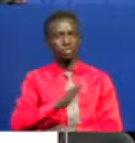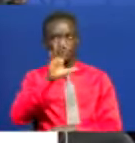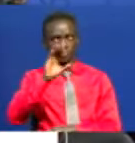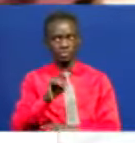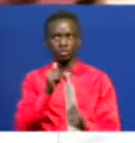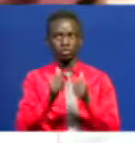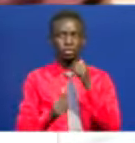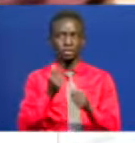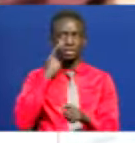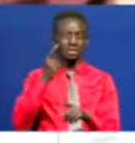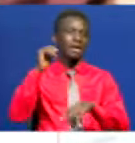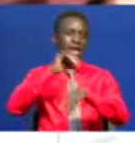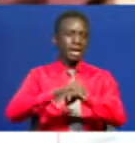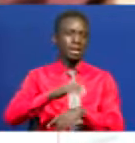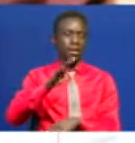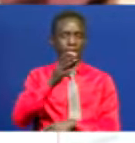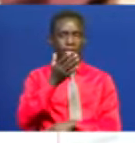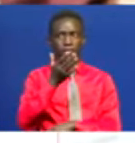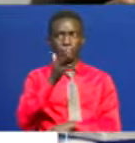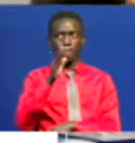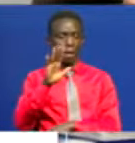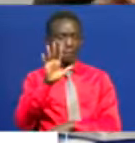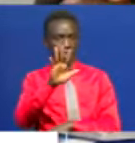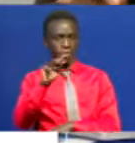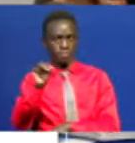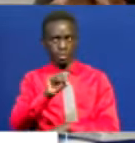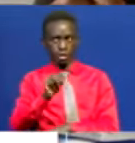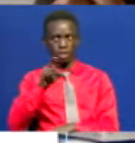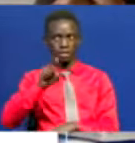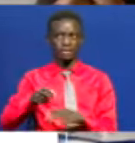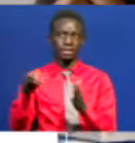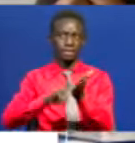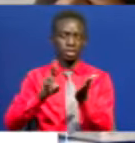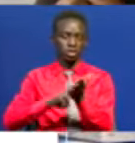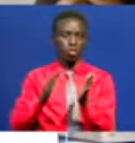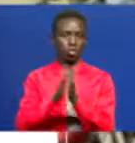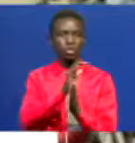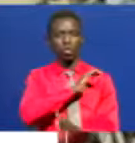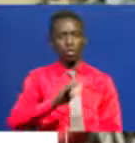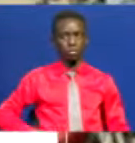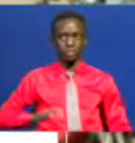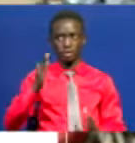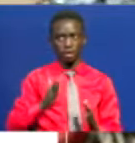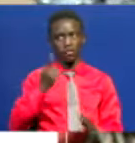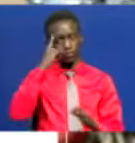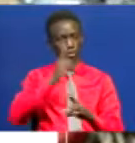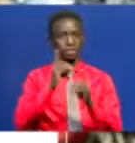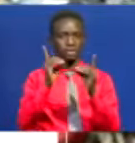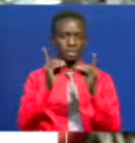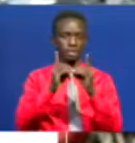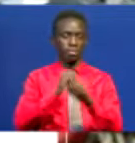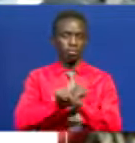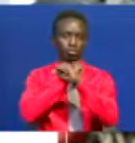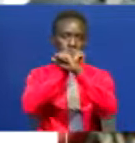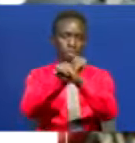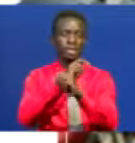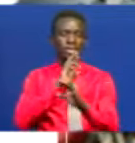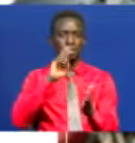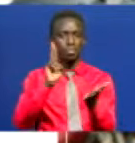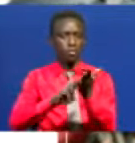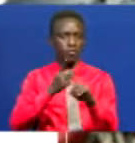shilingi milioni 5 wanatakiwa kujisajili na afisi ya kamishna wa ulinzi wa data. Nikiripoti kutoka katika kaunti